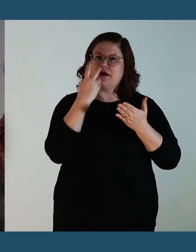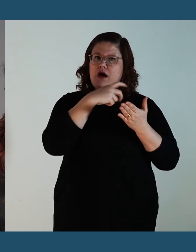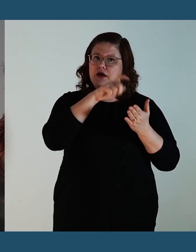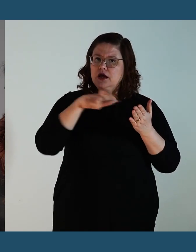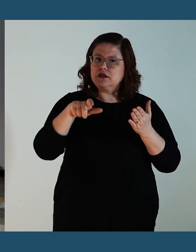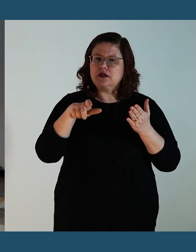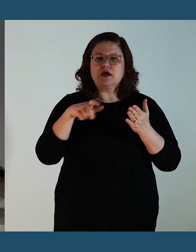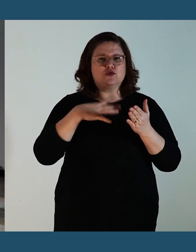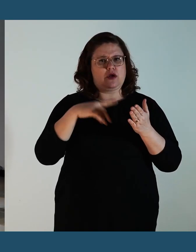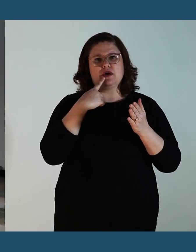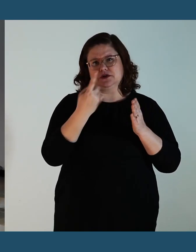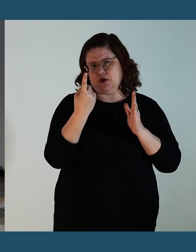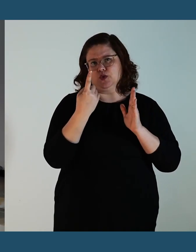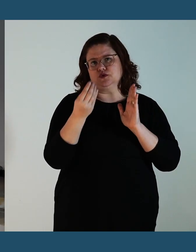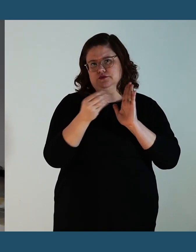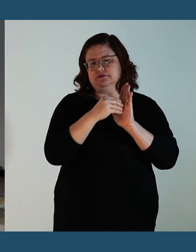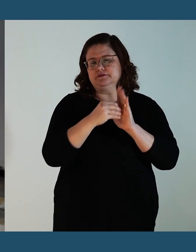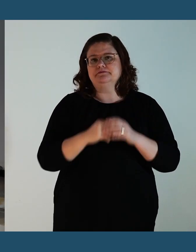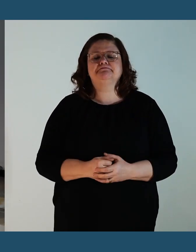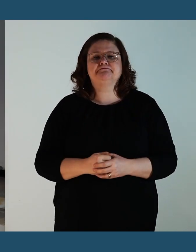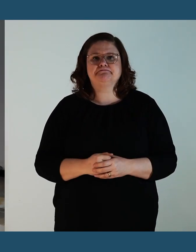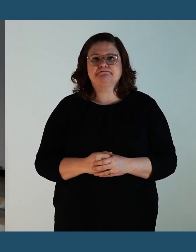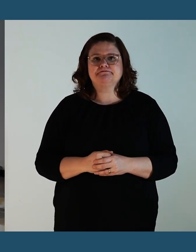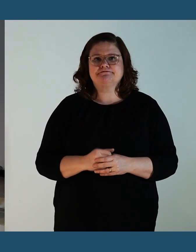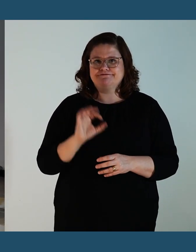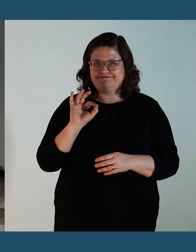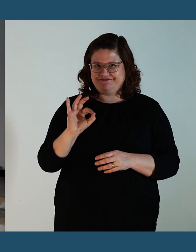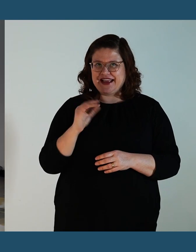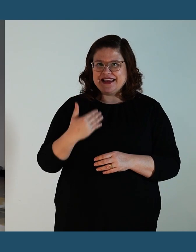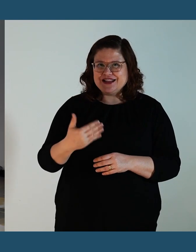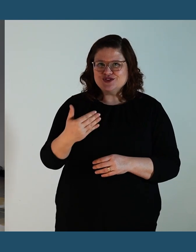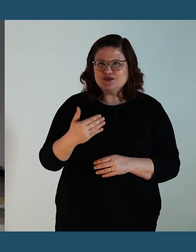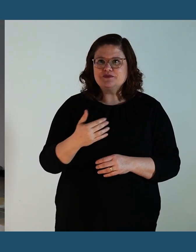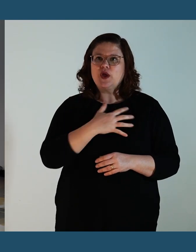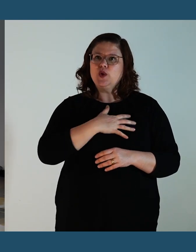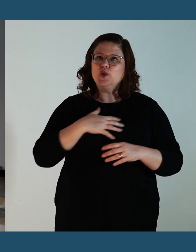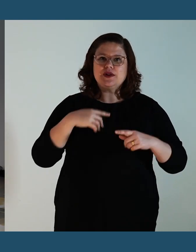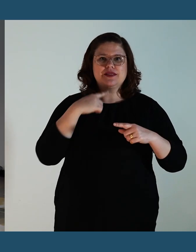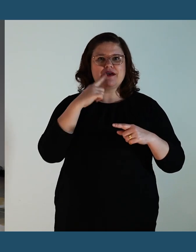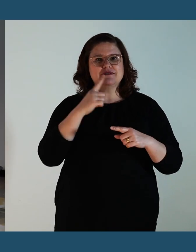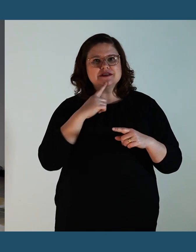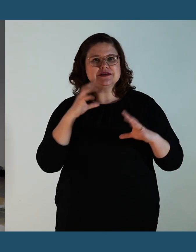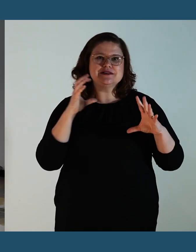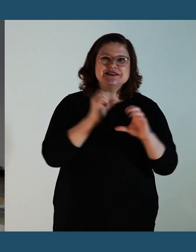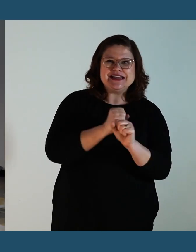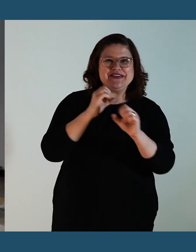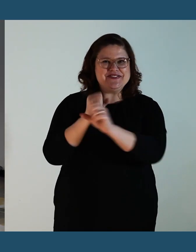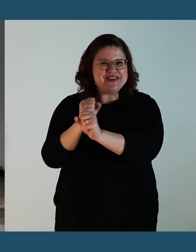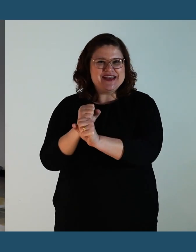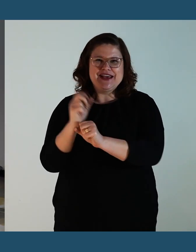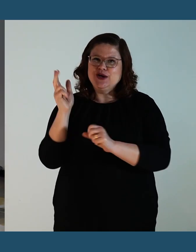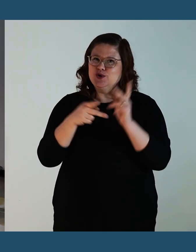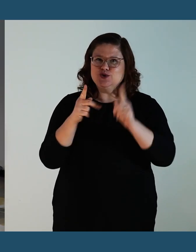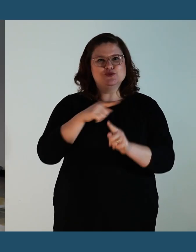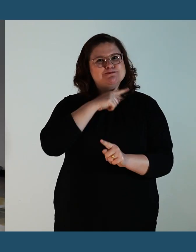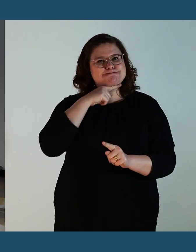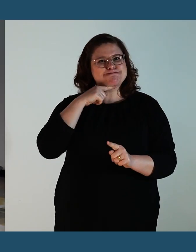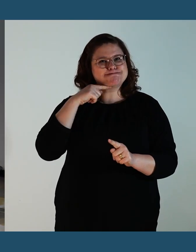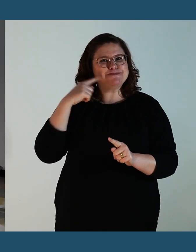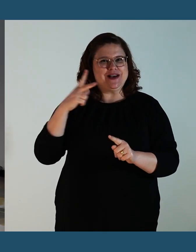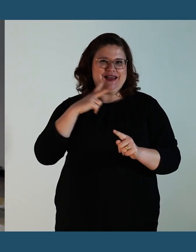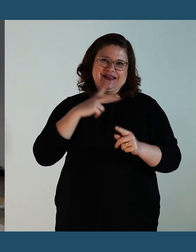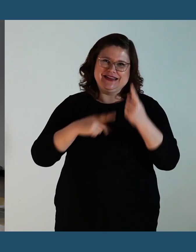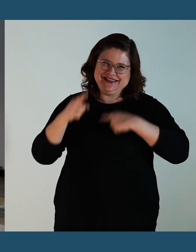mutta haluan nyt mainita sen. Hyvä, kiitos. Ja muistutan, pyrkikää pitää aika tiiviinä vastauksia, niin mulla on paljon kysymyksiä, ehditään käydä